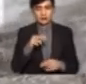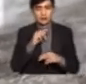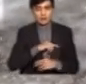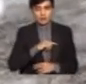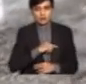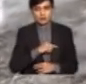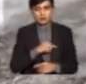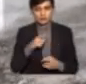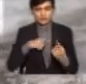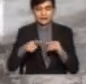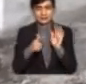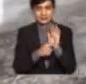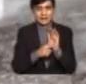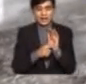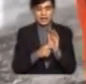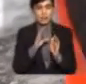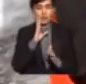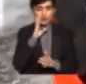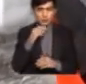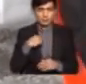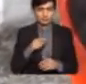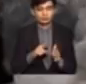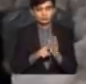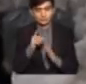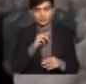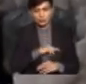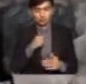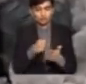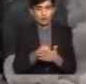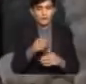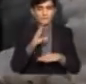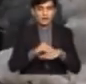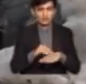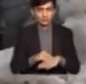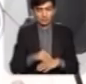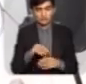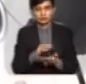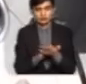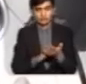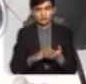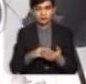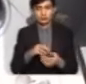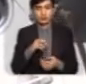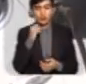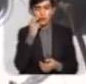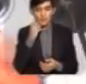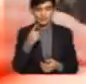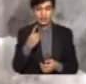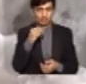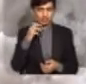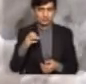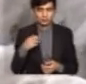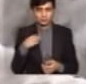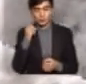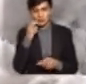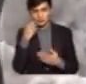года в 7 часов утра до вечера до 5 работаю опять час дается